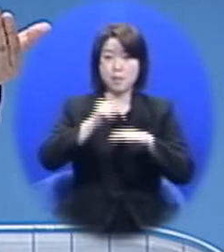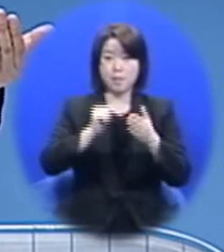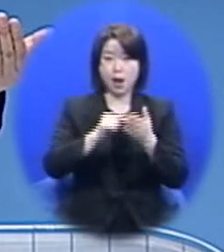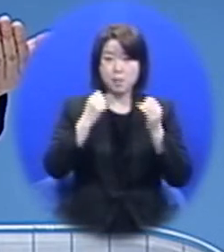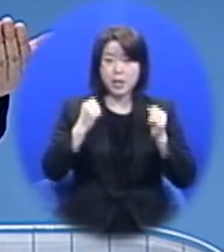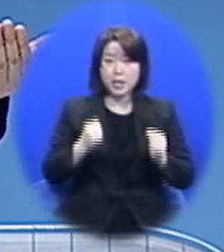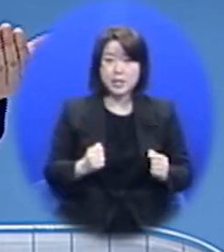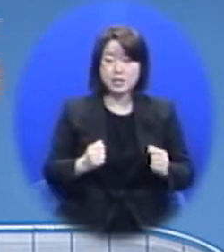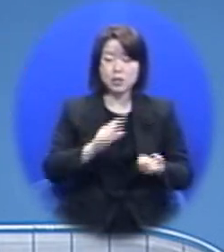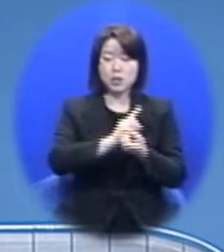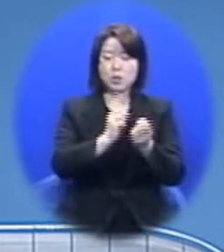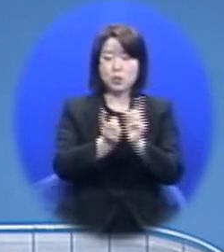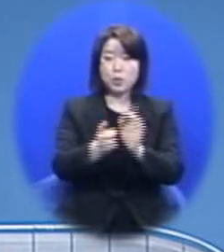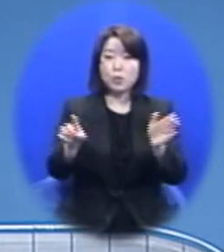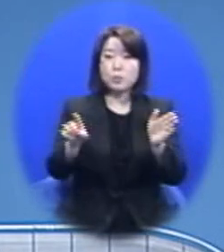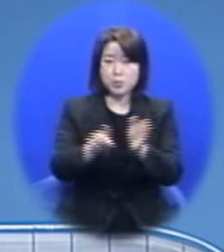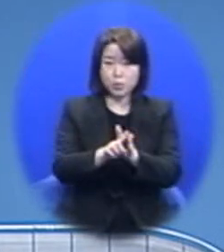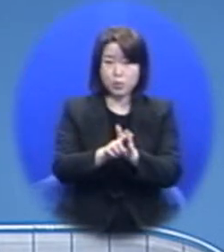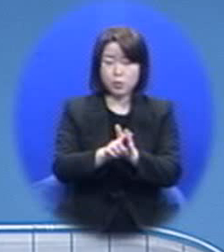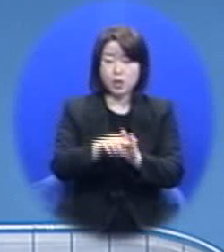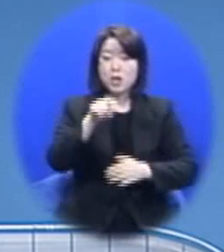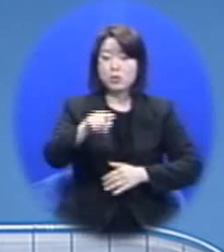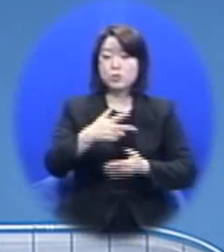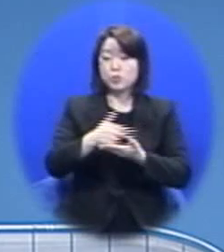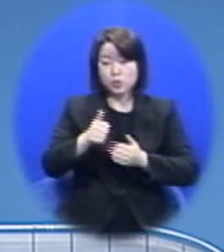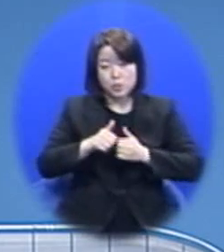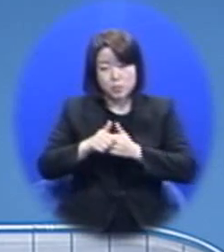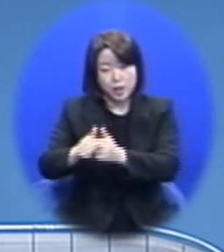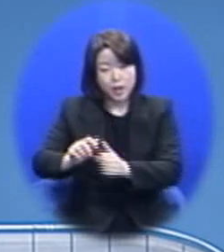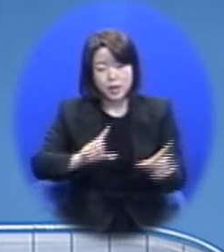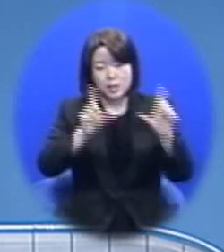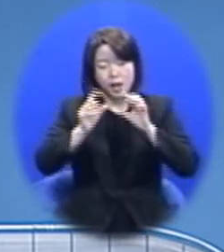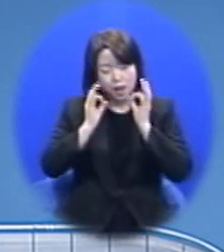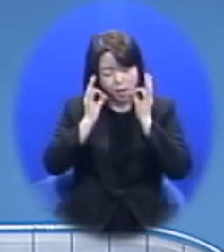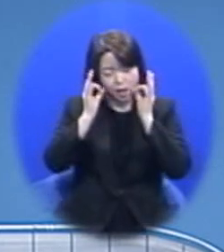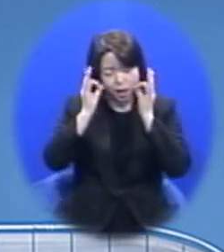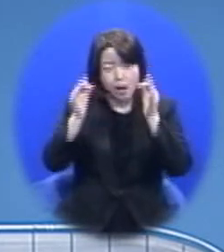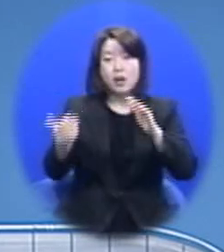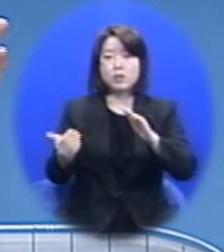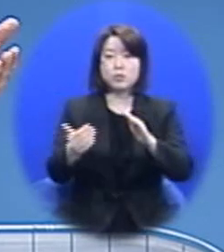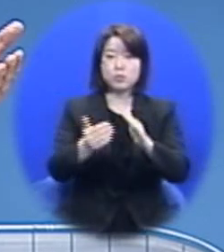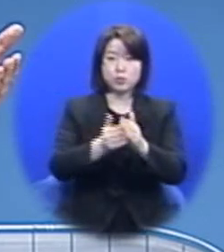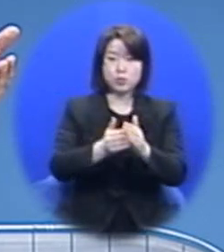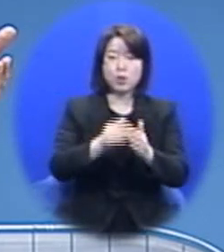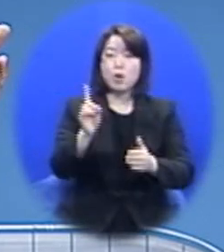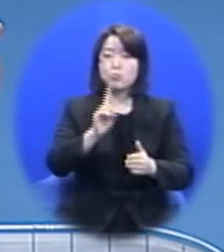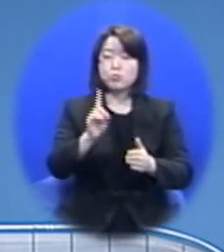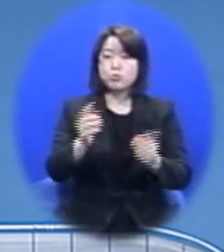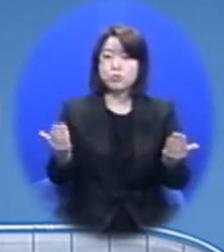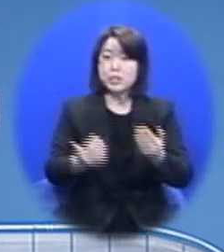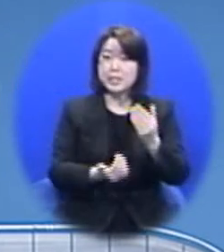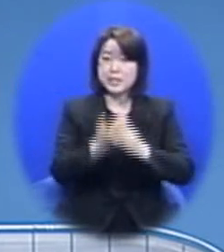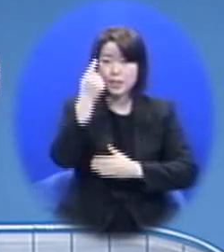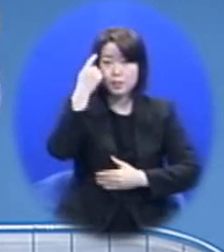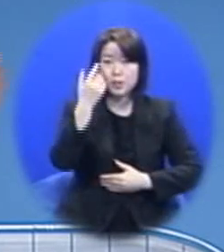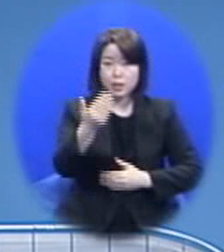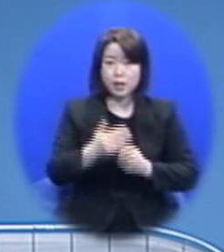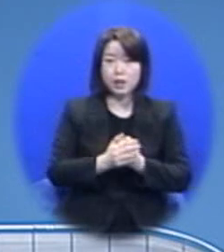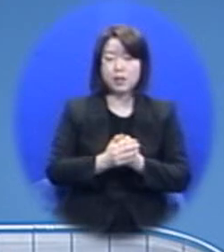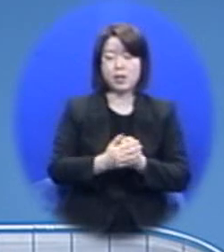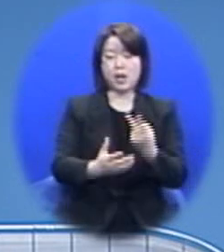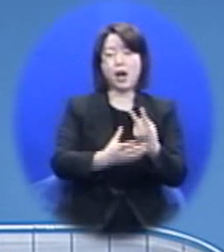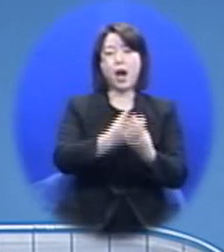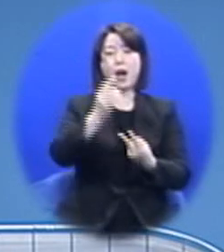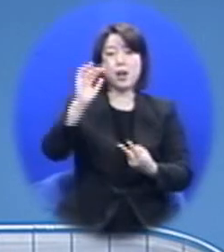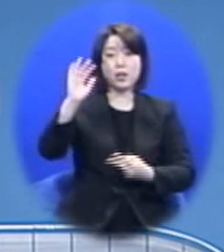다 믿고 그리고 그 주님을 따라 살려고 애를 쓸수록 어떤 일이 벌어지죠? 하나 되는